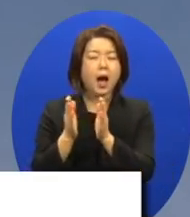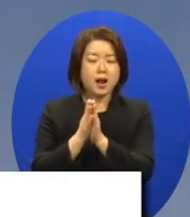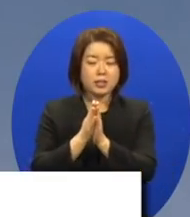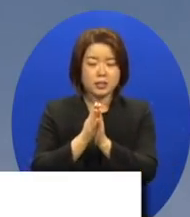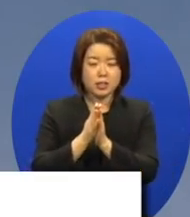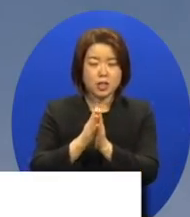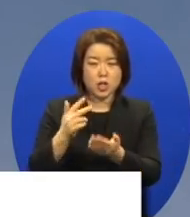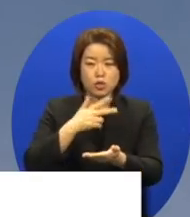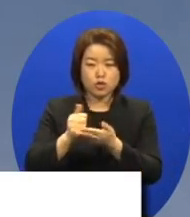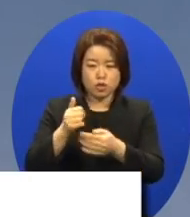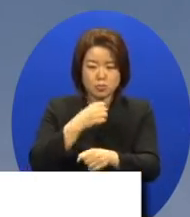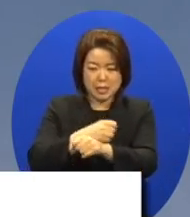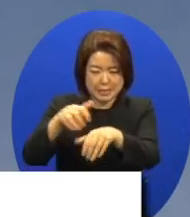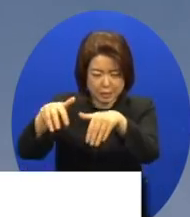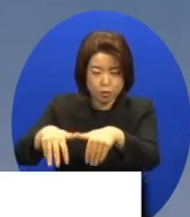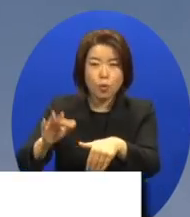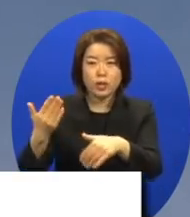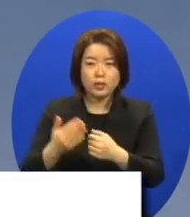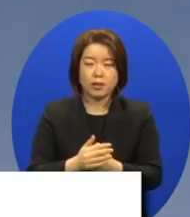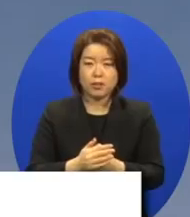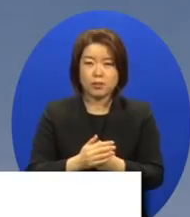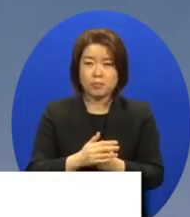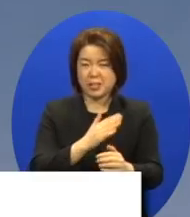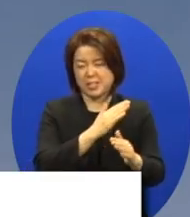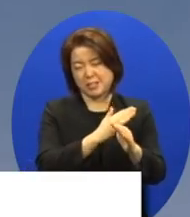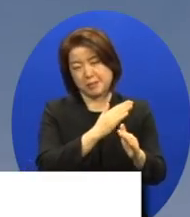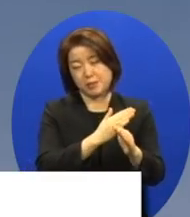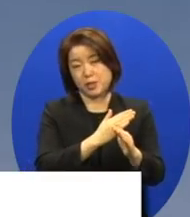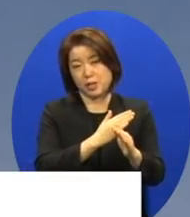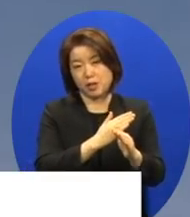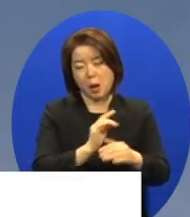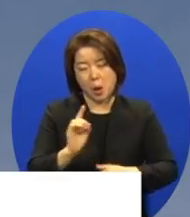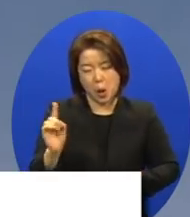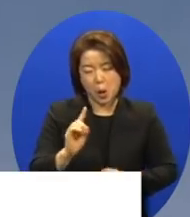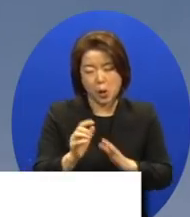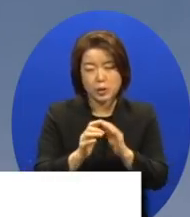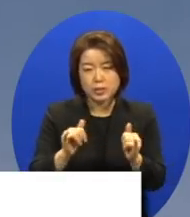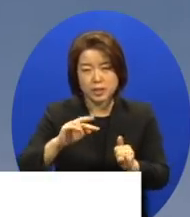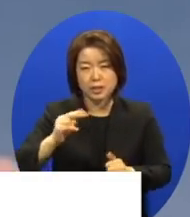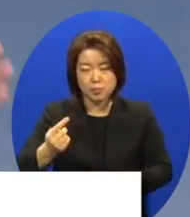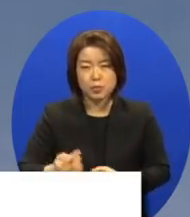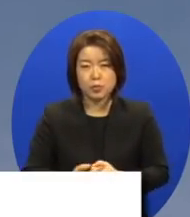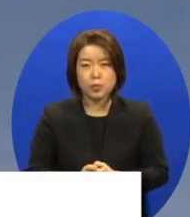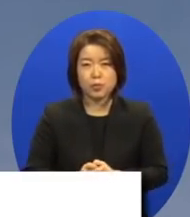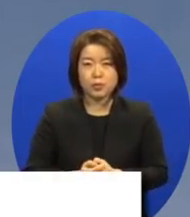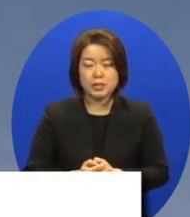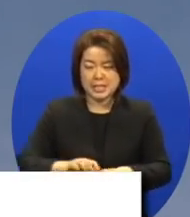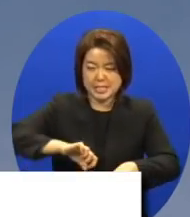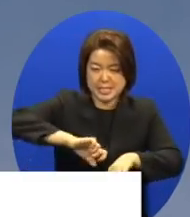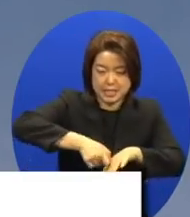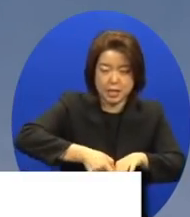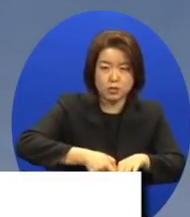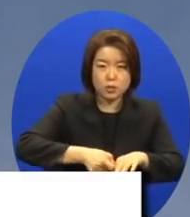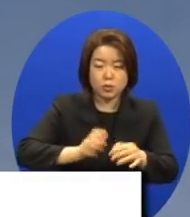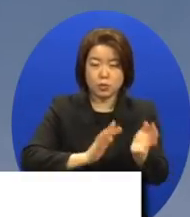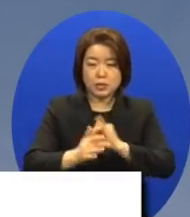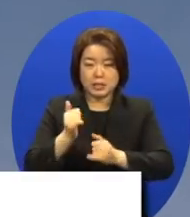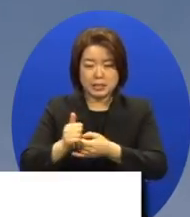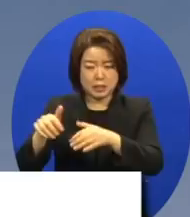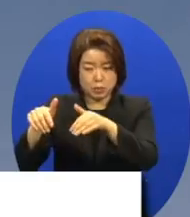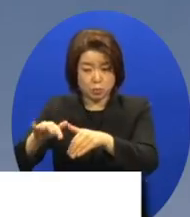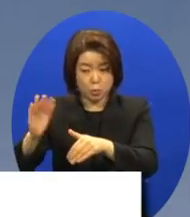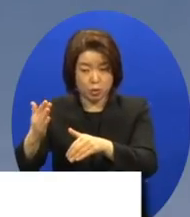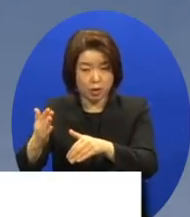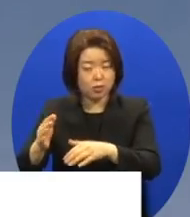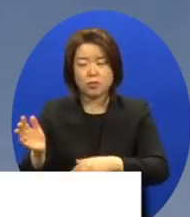됩니다 절대로 어떤 사람도 강제로 예수님의 종이 되는 사람은